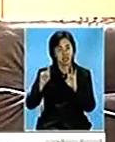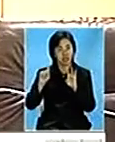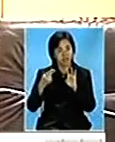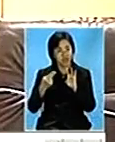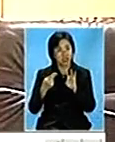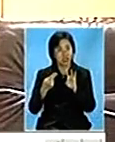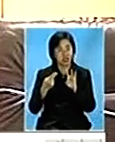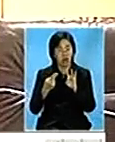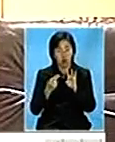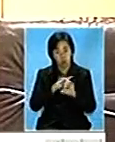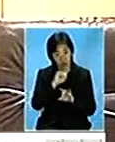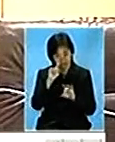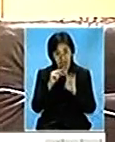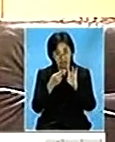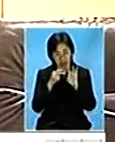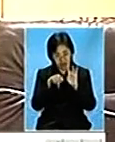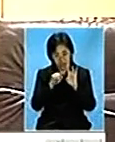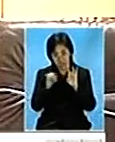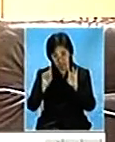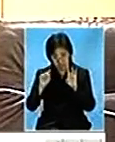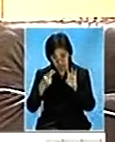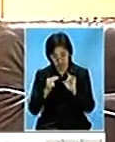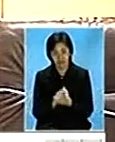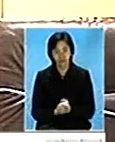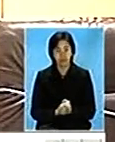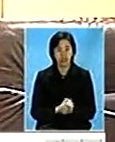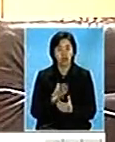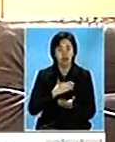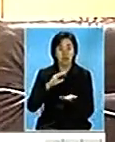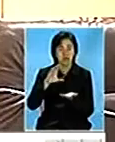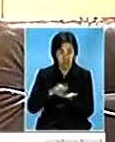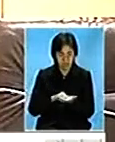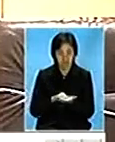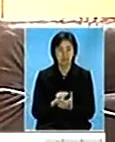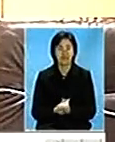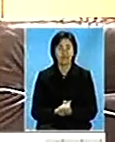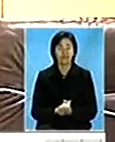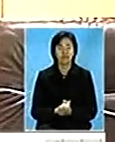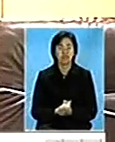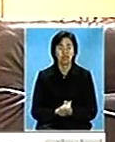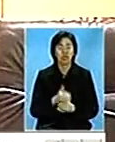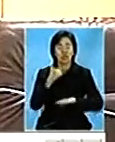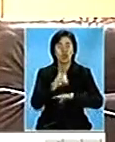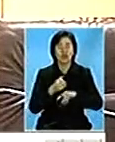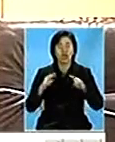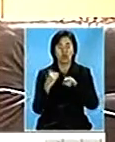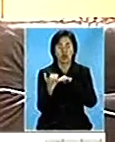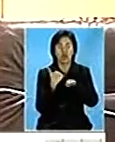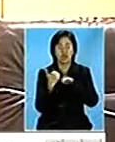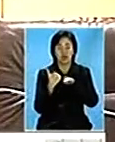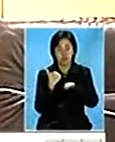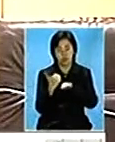คันต่อวันแล้วผมรับทราบนี้แต่ท่านรัฐมนตรีว่าการกระทรวงคมนาคม